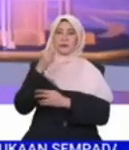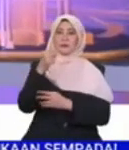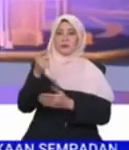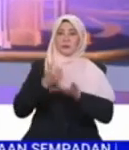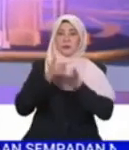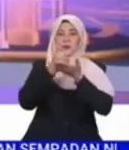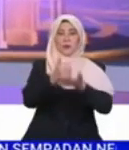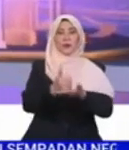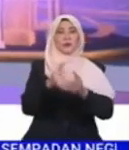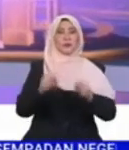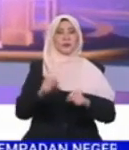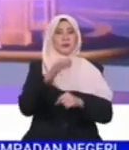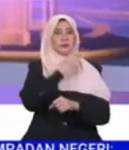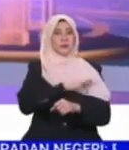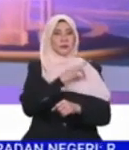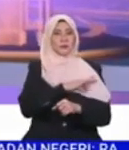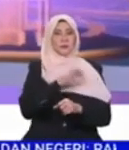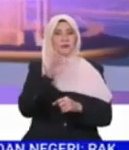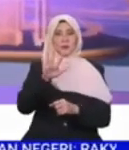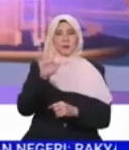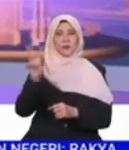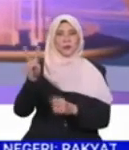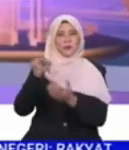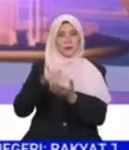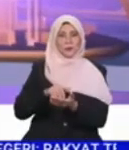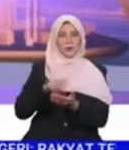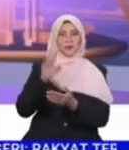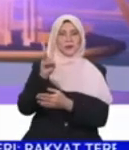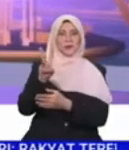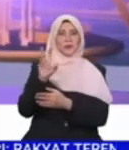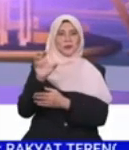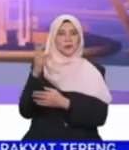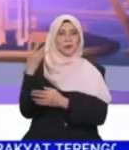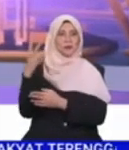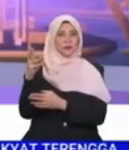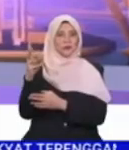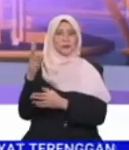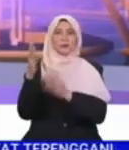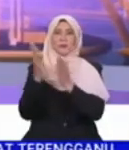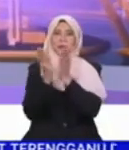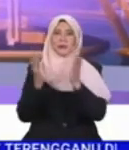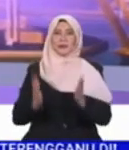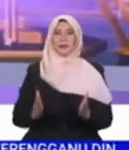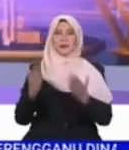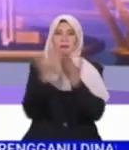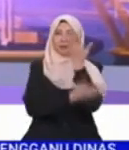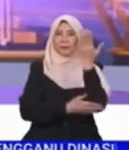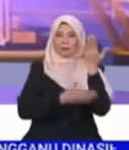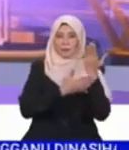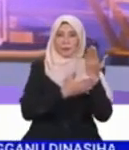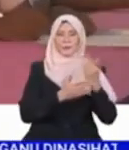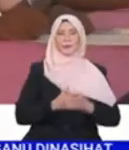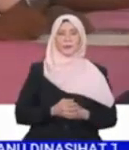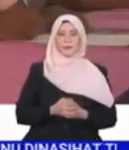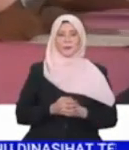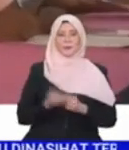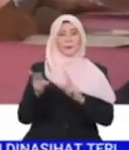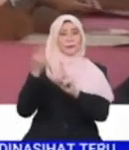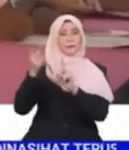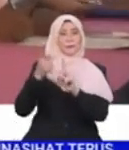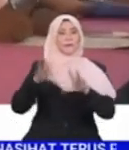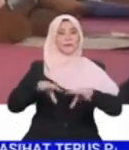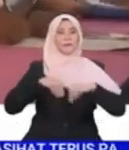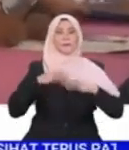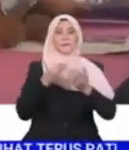bantuan ini dapat memanfaatkan seramai 52,615 pelajar di seluruh negara. Menurut beliau, Pulau Pinang turut